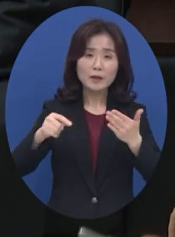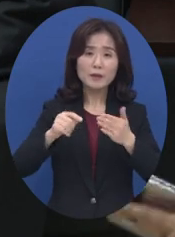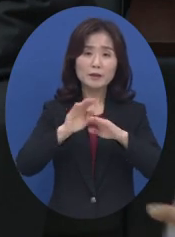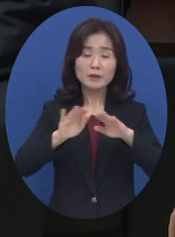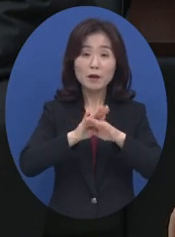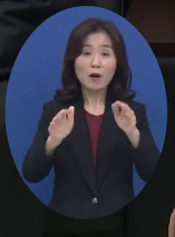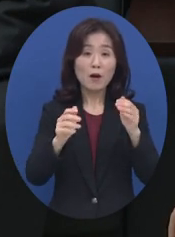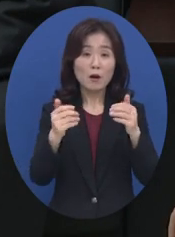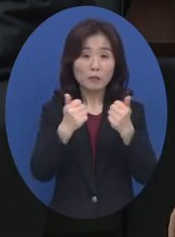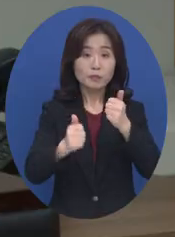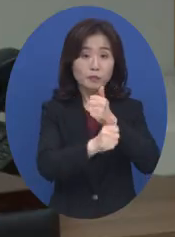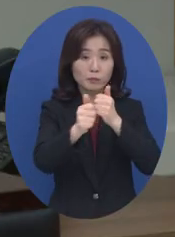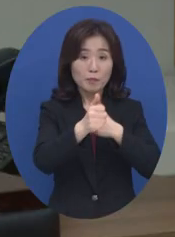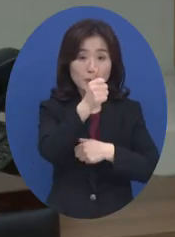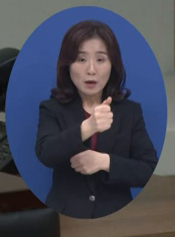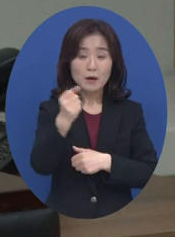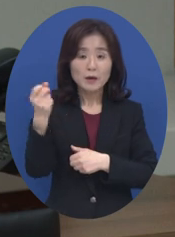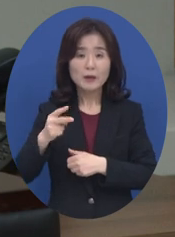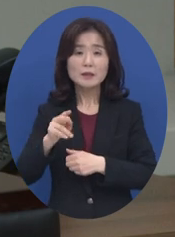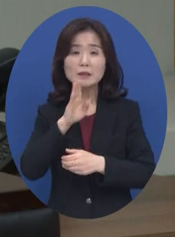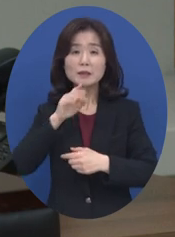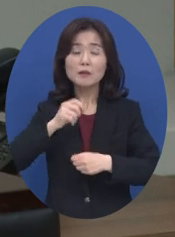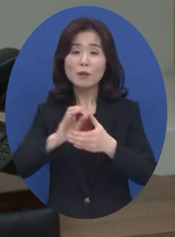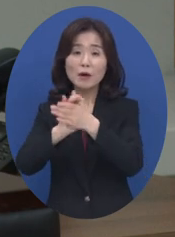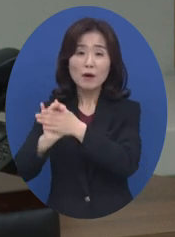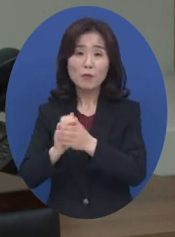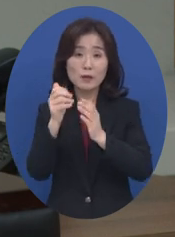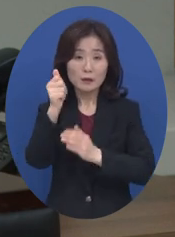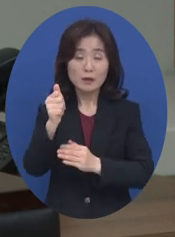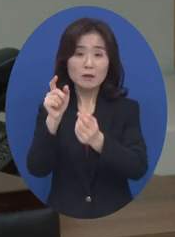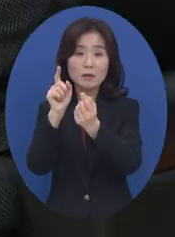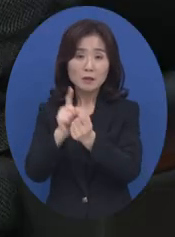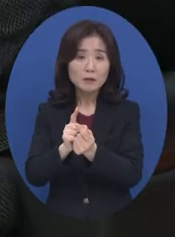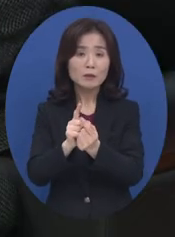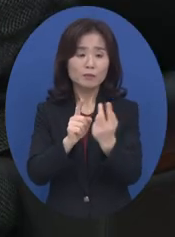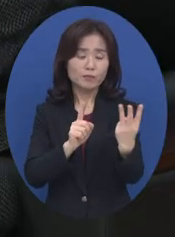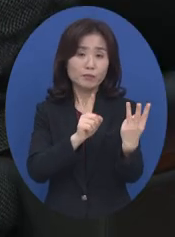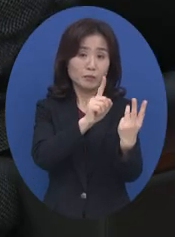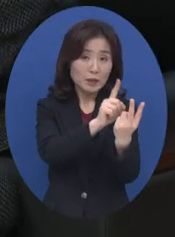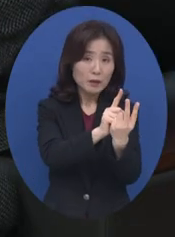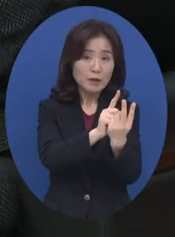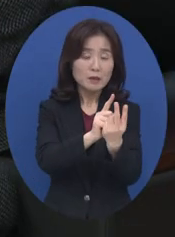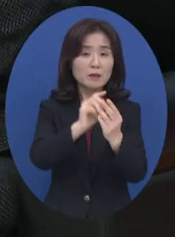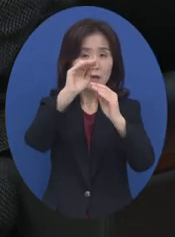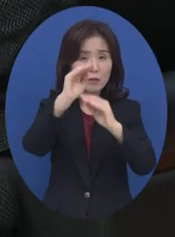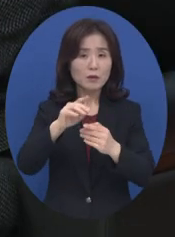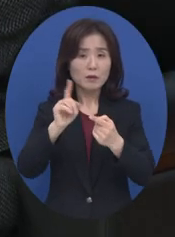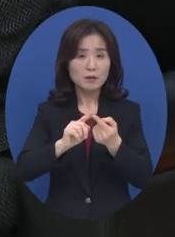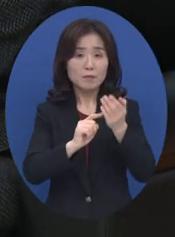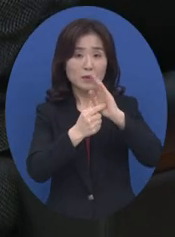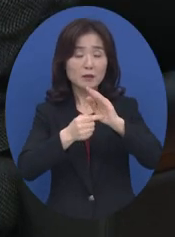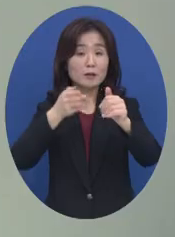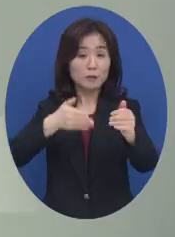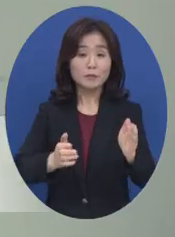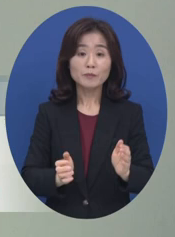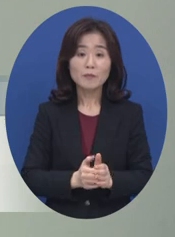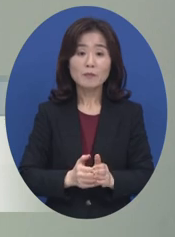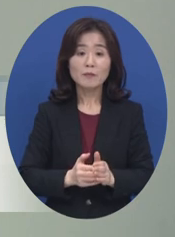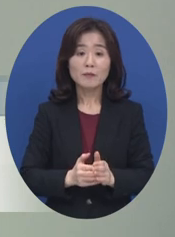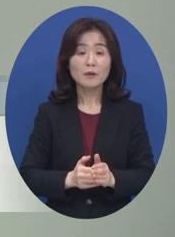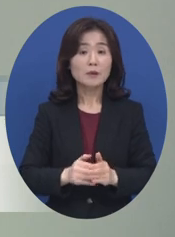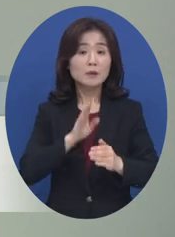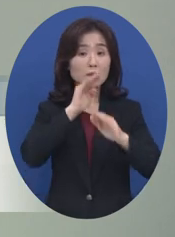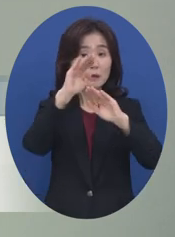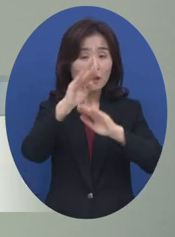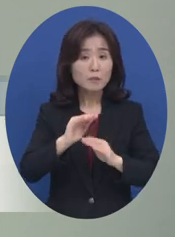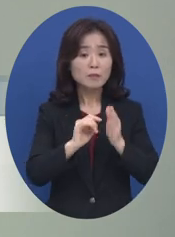한때 천근 씩 실화의 위원장을 만나 성감 학원 사건의 진실을 할수밖에 밝혀줄 것을 당부했습니다 진성 9명이